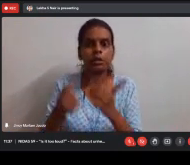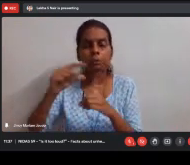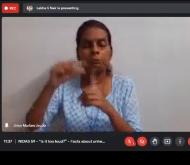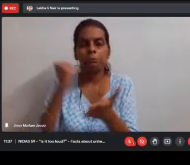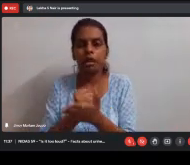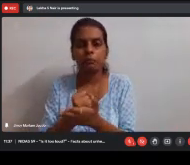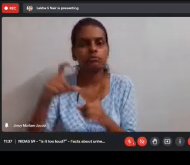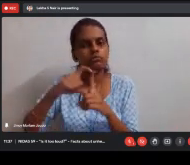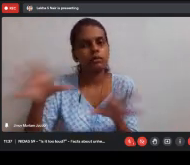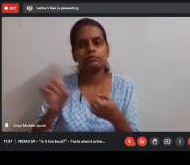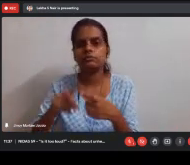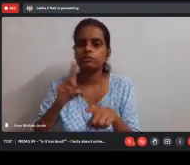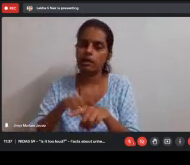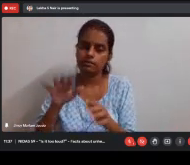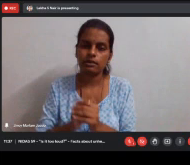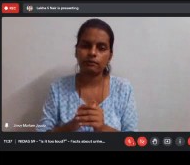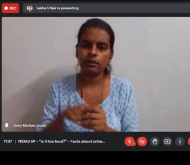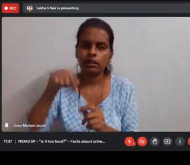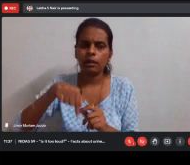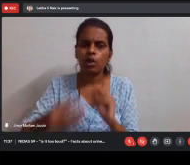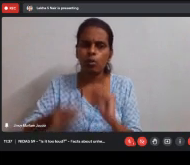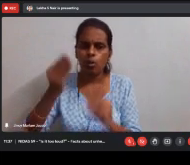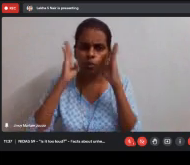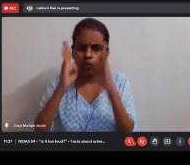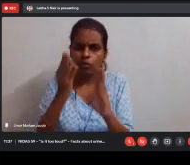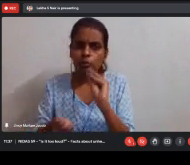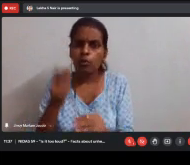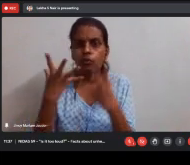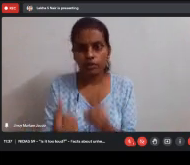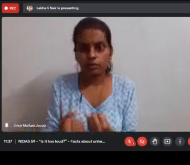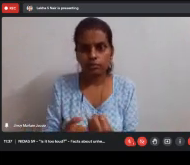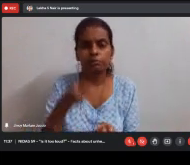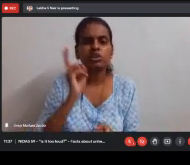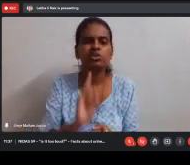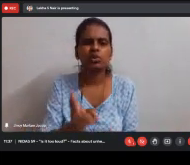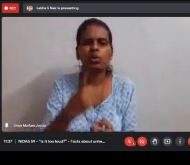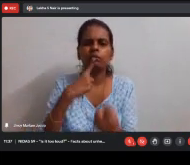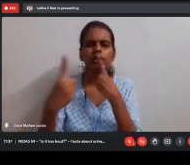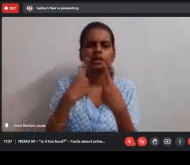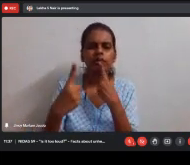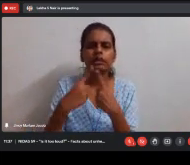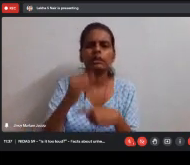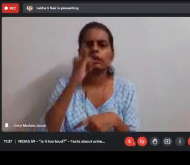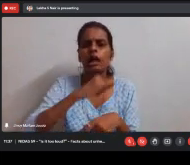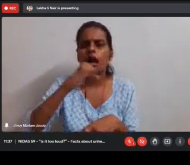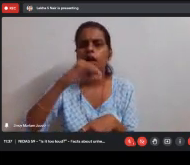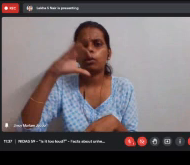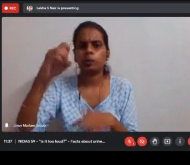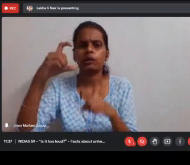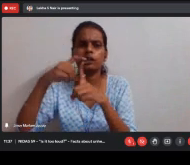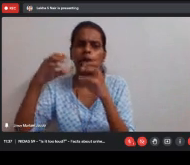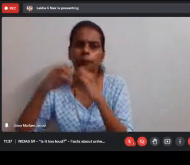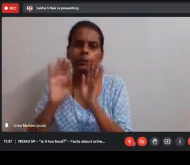4 മിനിറ്റ് ആണ് 105 dB എന്ന് പറയുന്നത്. 110 dB എത്തുമ്പോൾ അത് എത്രയാകും? 1.5 മിനിറ്റ്. ഇത്രയും കേട്ടാൽ മതി നമുക്ക് ഒരു